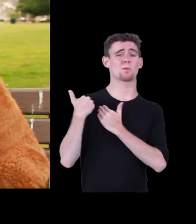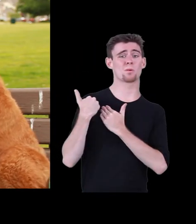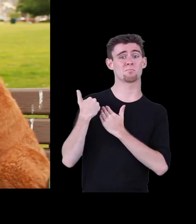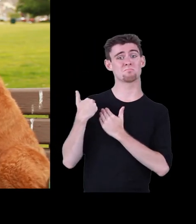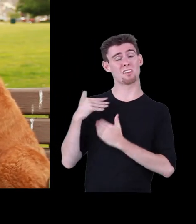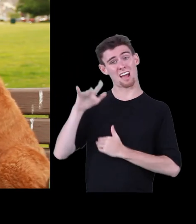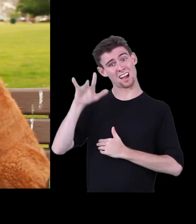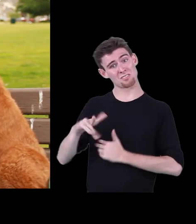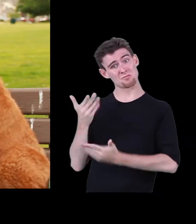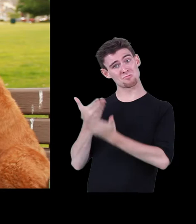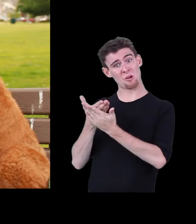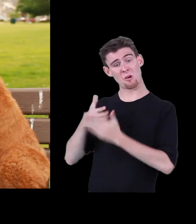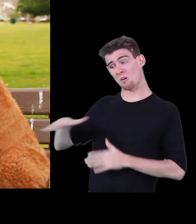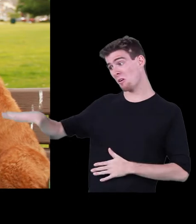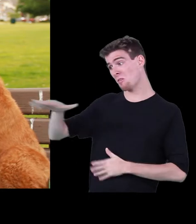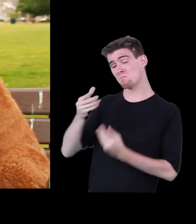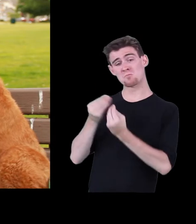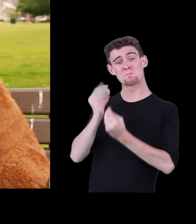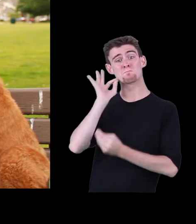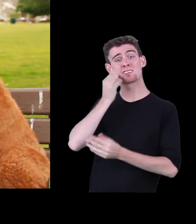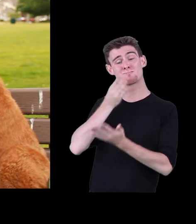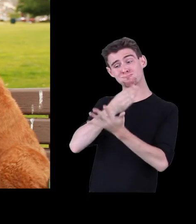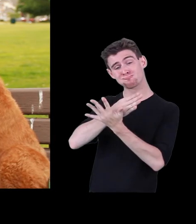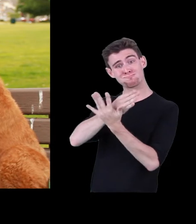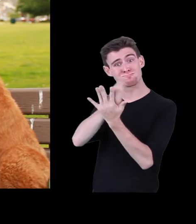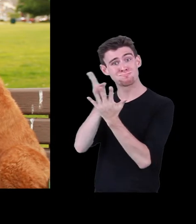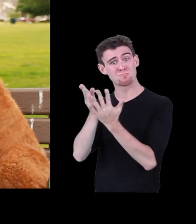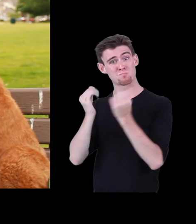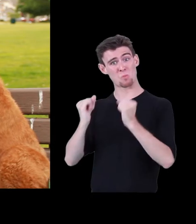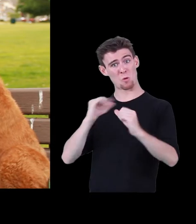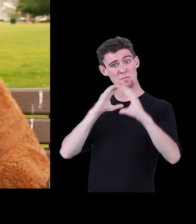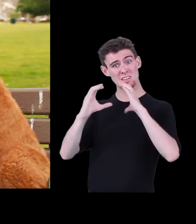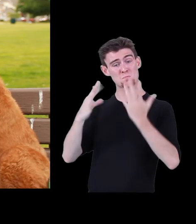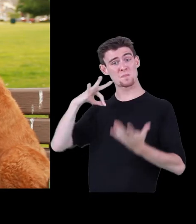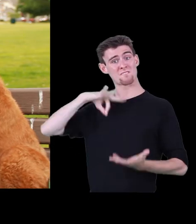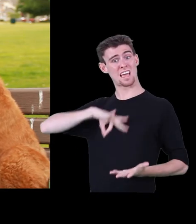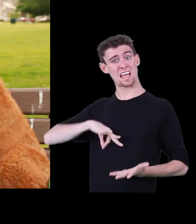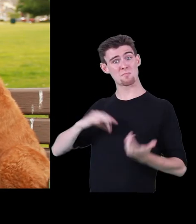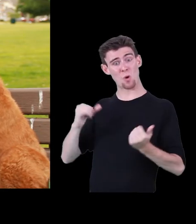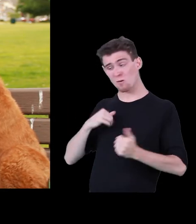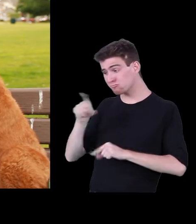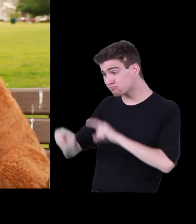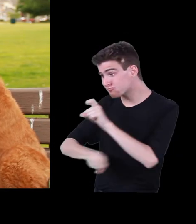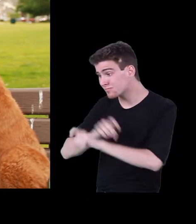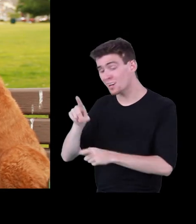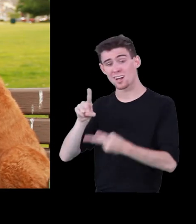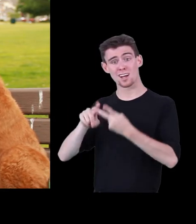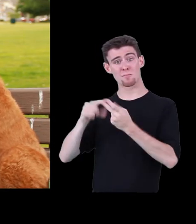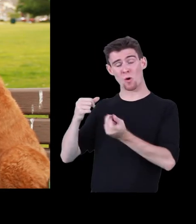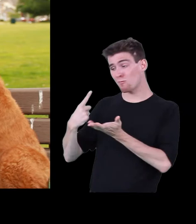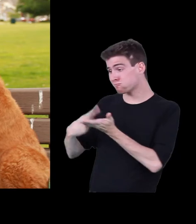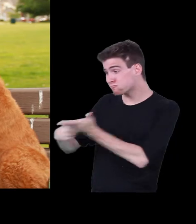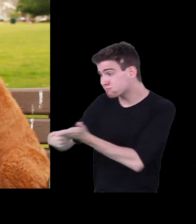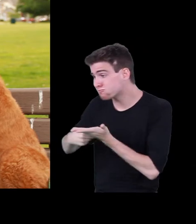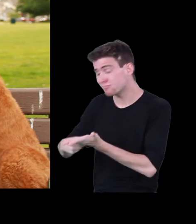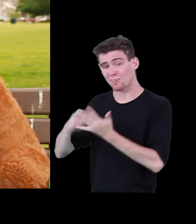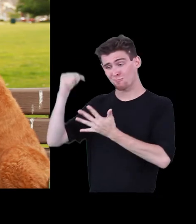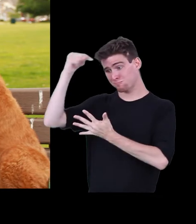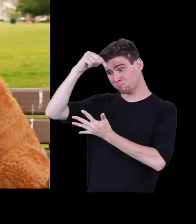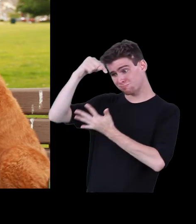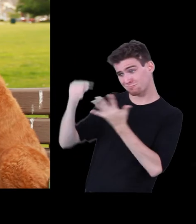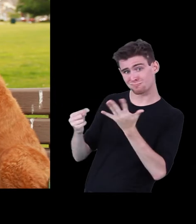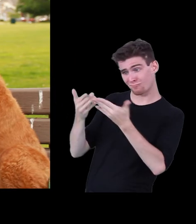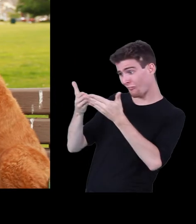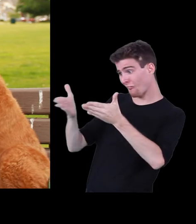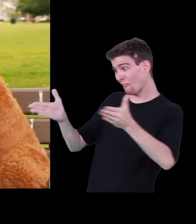un gros fardeau, disons, qui a été enlevé de mes épaules. Parce que je me sentais, enfin, il y a des spécialistes, là, il y a du monde